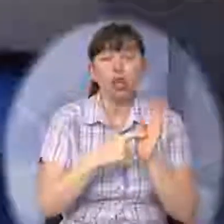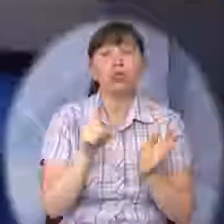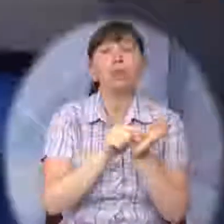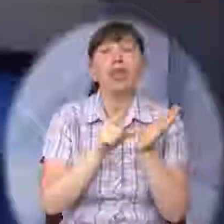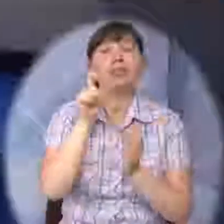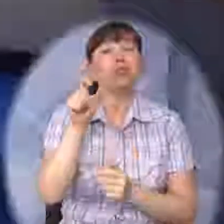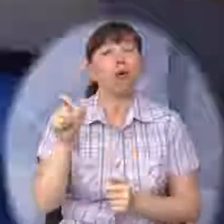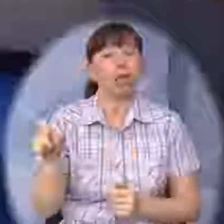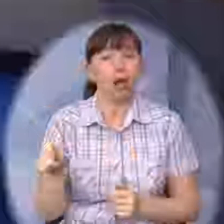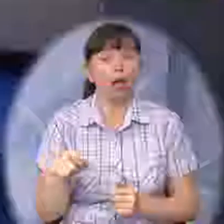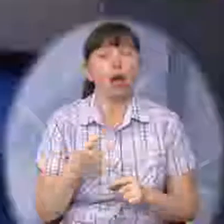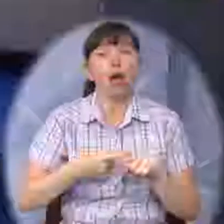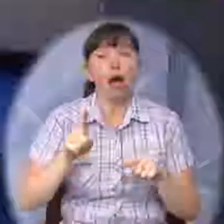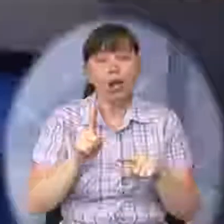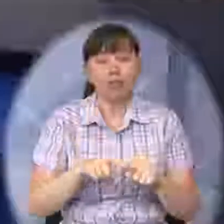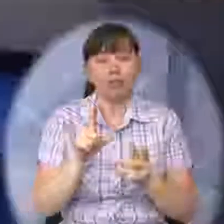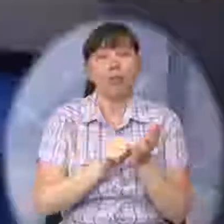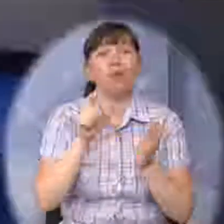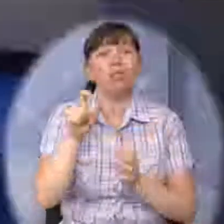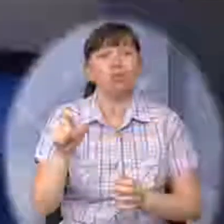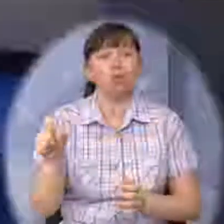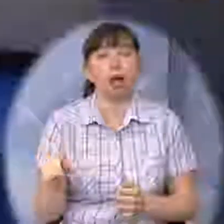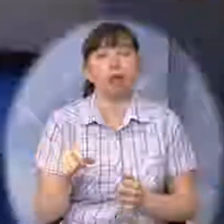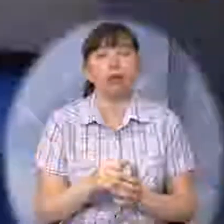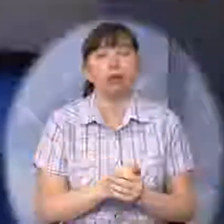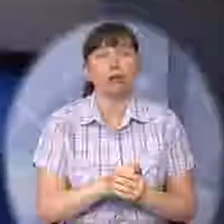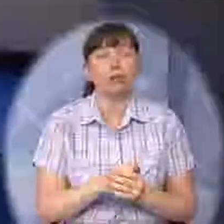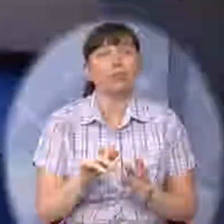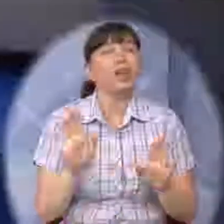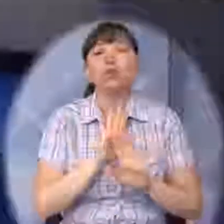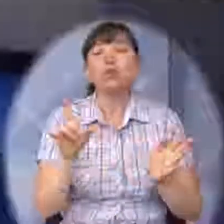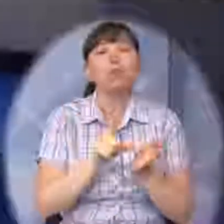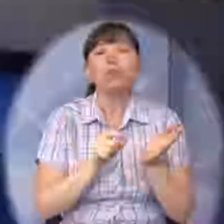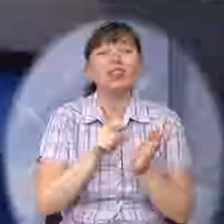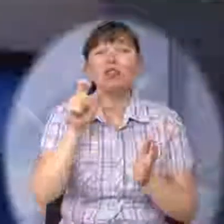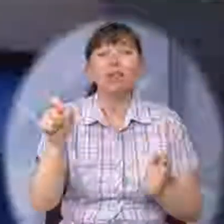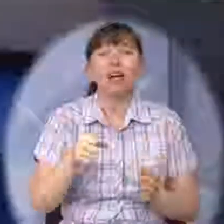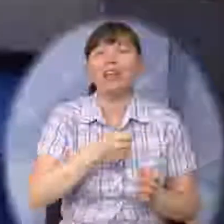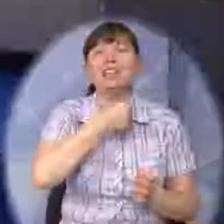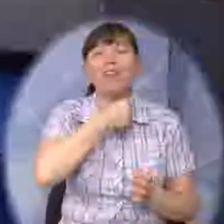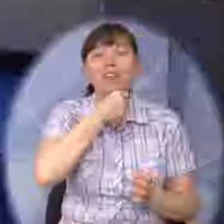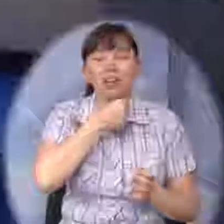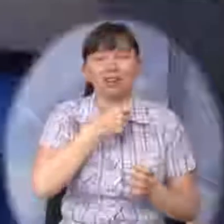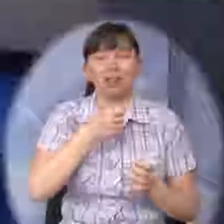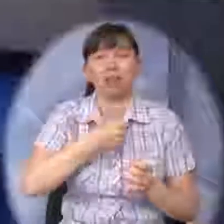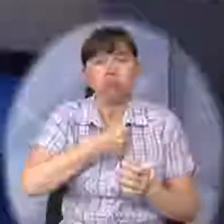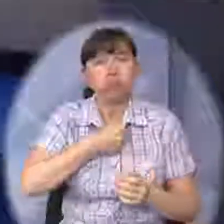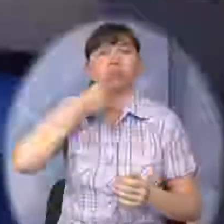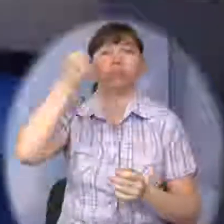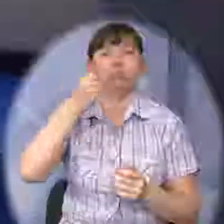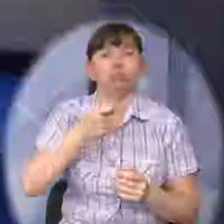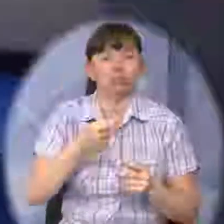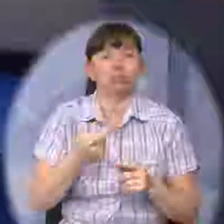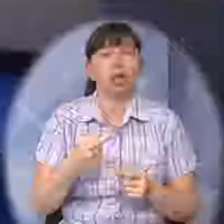pensionari. Că ăștia ar fi pensionari, nu pensionari de vârsta a treia, să spun așa, de vârsta